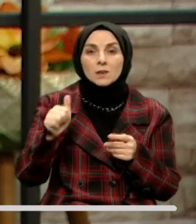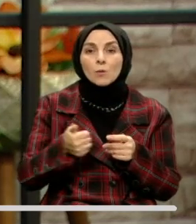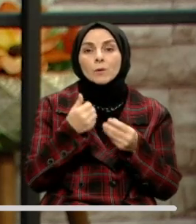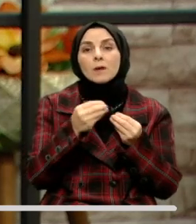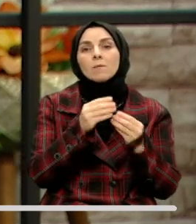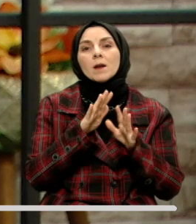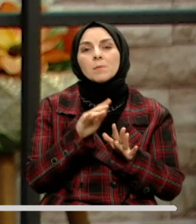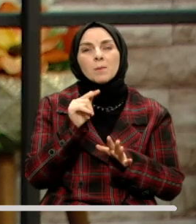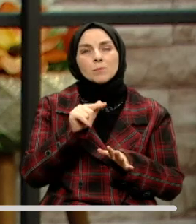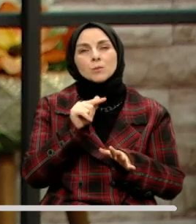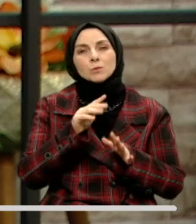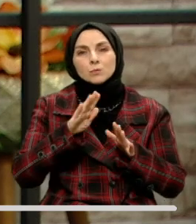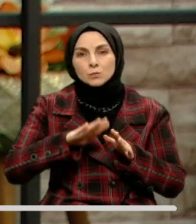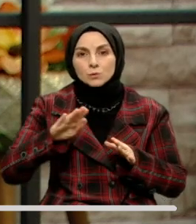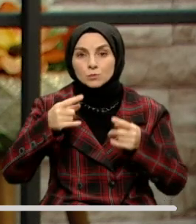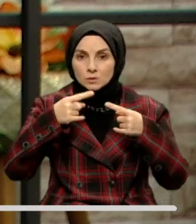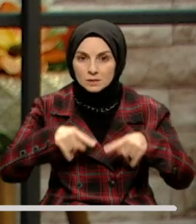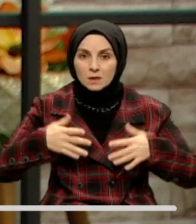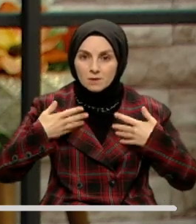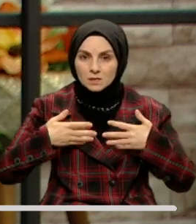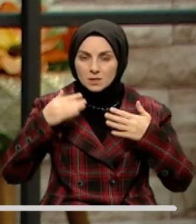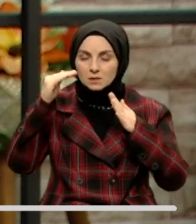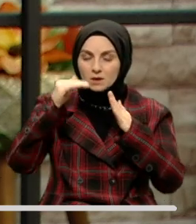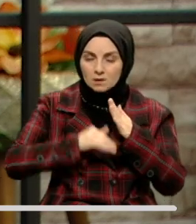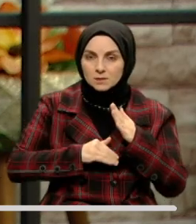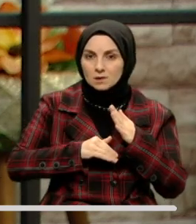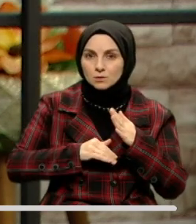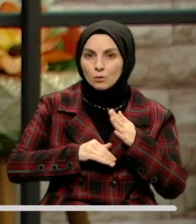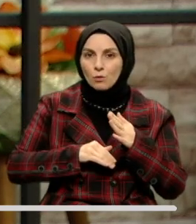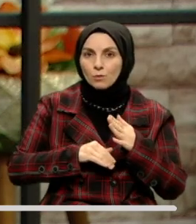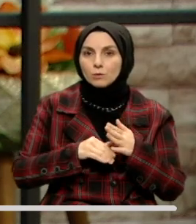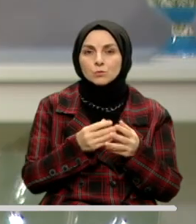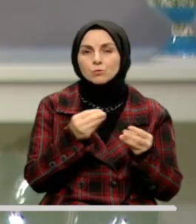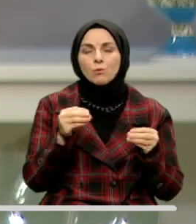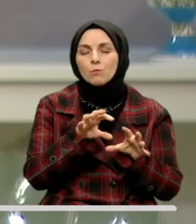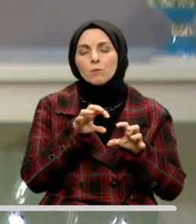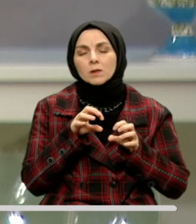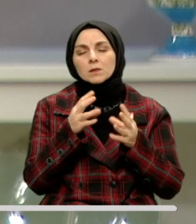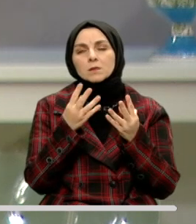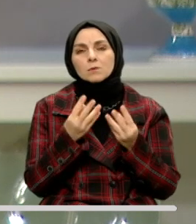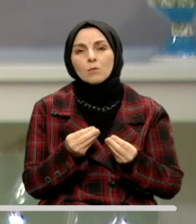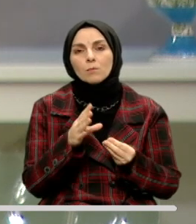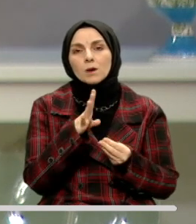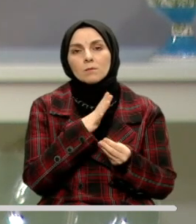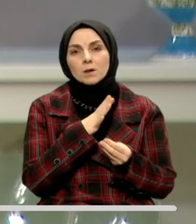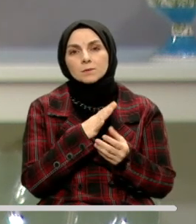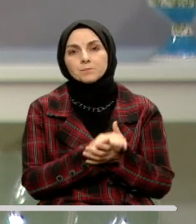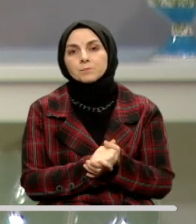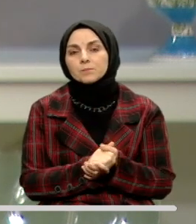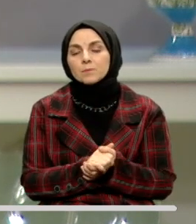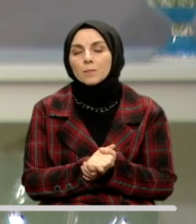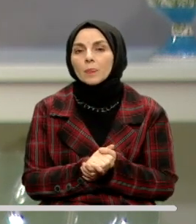motivasyonu çok olumsuz etkiliyor. Dışarıdaki etkenlerden de daha ciddi etkiliyor. Daha yaralayıcı bunlar.